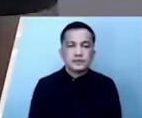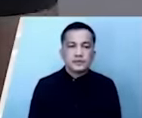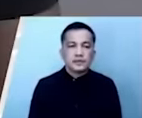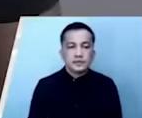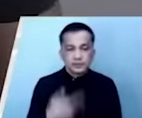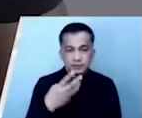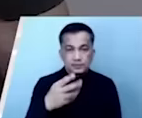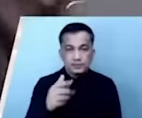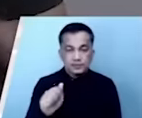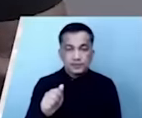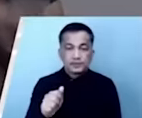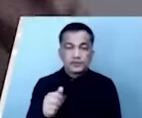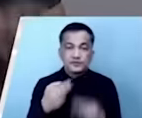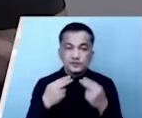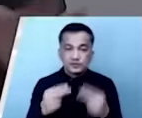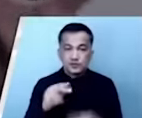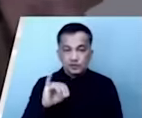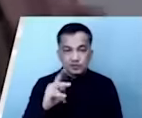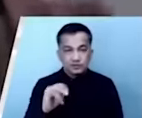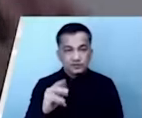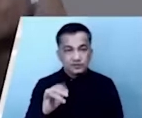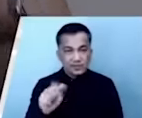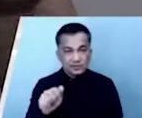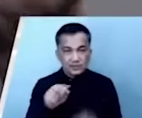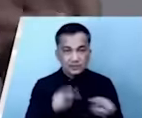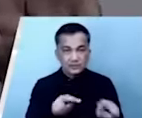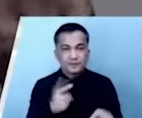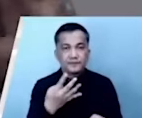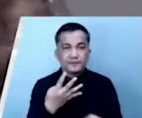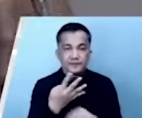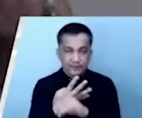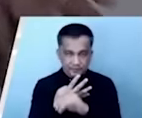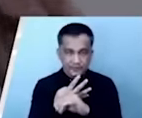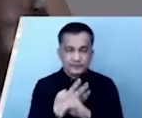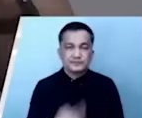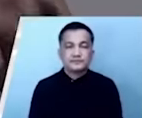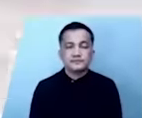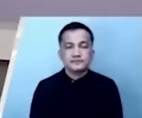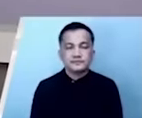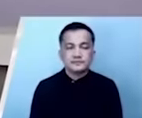News, John Consulta, Nakatutok, 24 Horas.